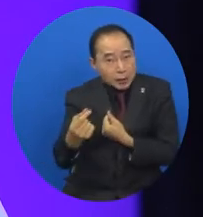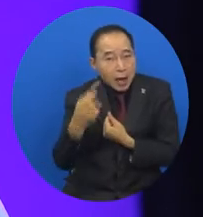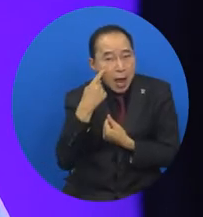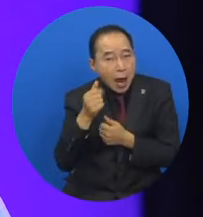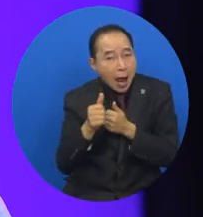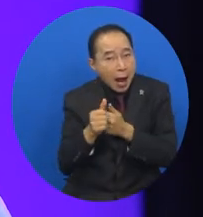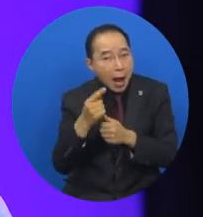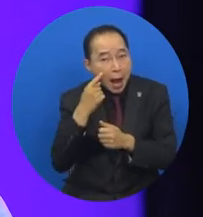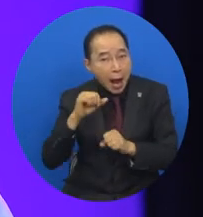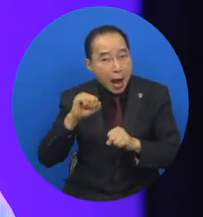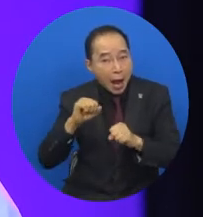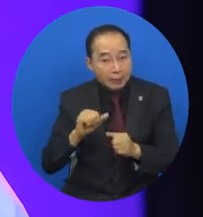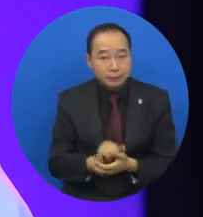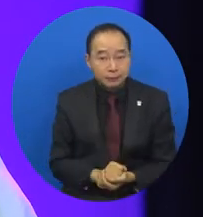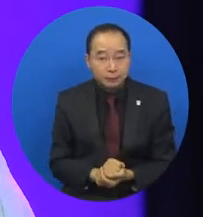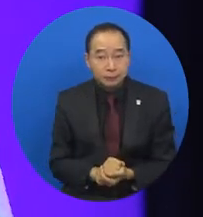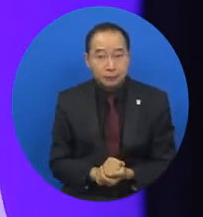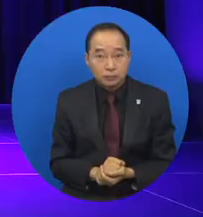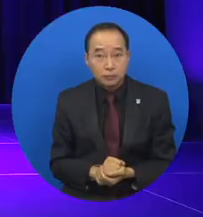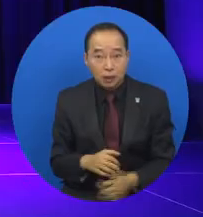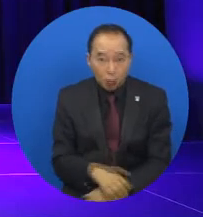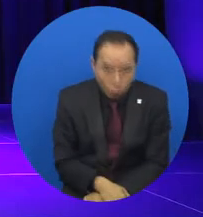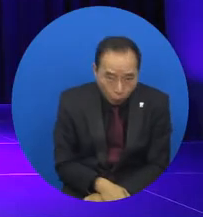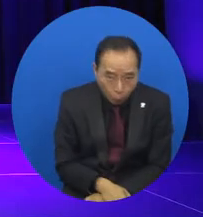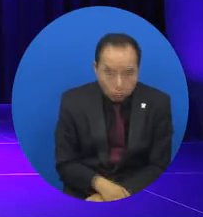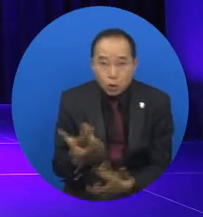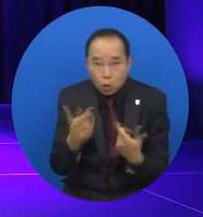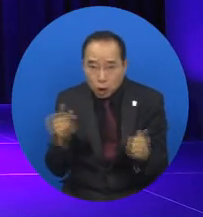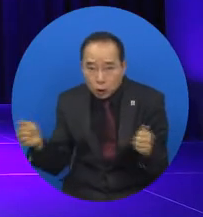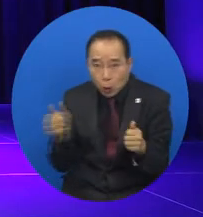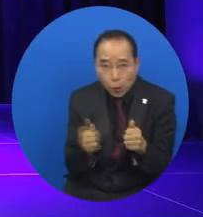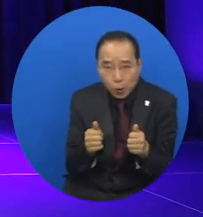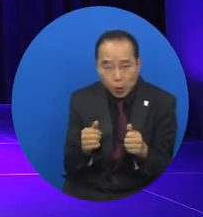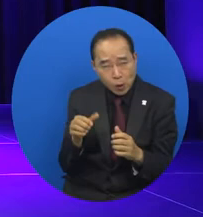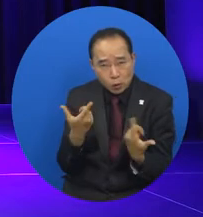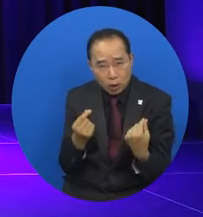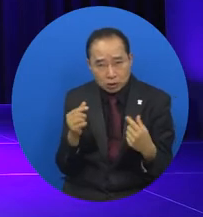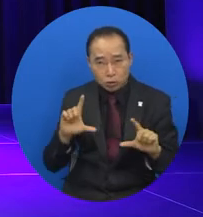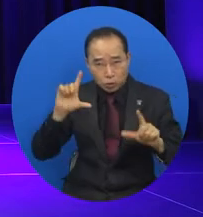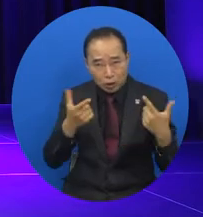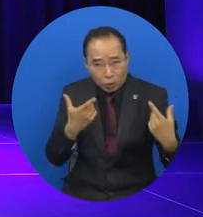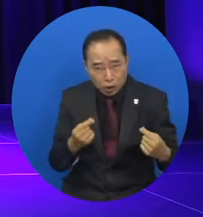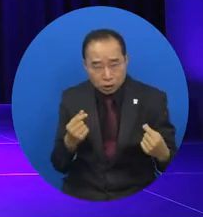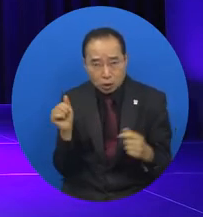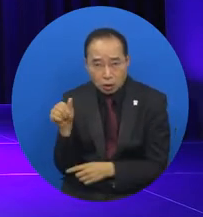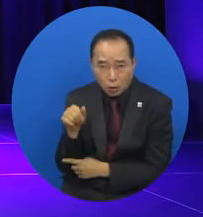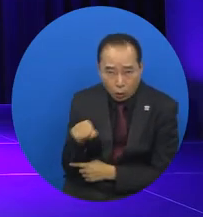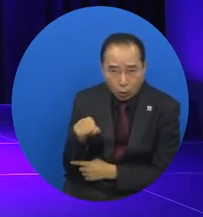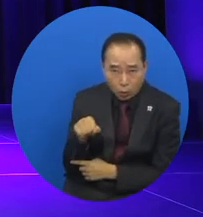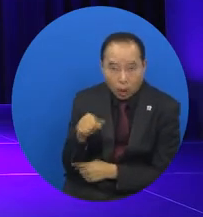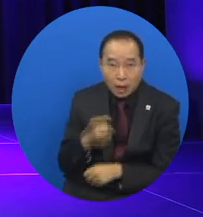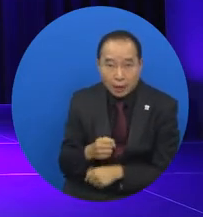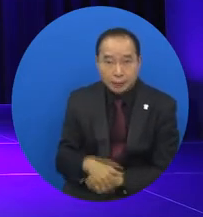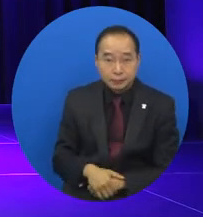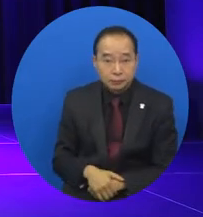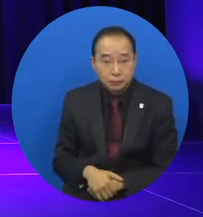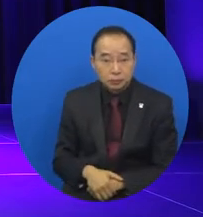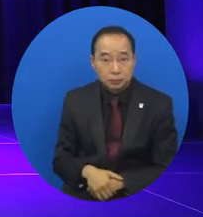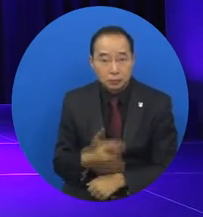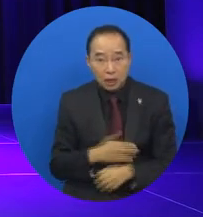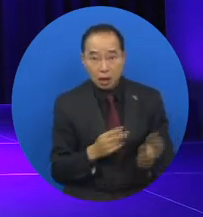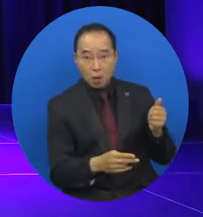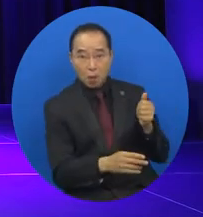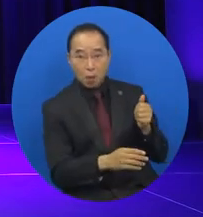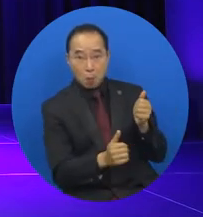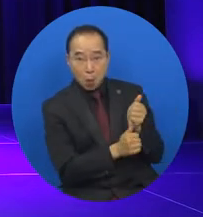시작했어요. 그리고 어떤 분은 완전히 이러고 있을 때 전 옆에 가서 진짜 이러고 있었어요. 어떤 분이 이러고 있으면 저 옆에